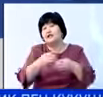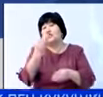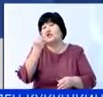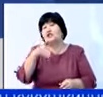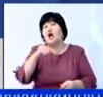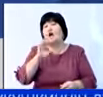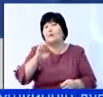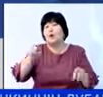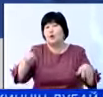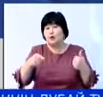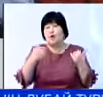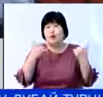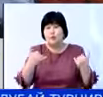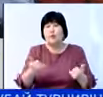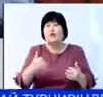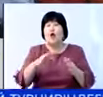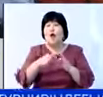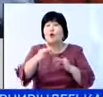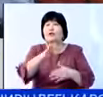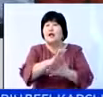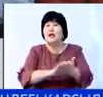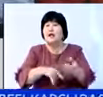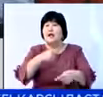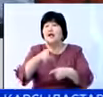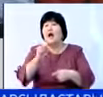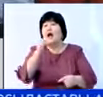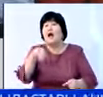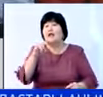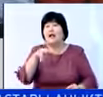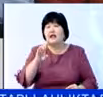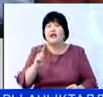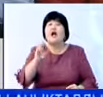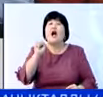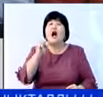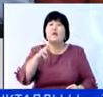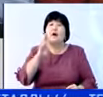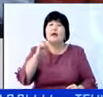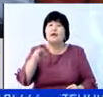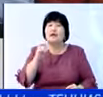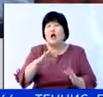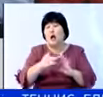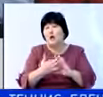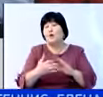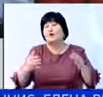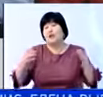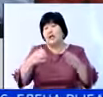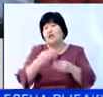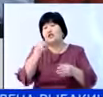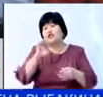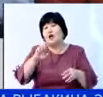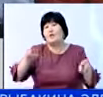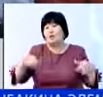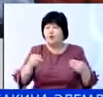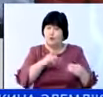Қазіргі күні бұл жұмыстарды енді ауылдарда жалғасып, қазіргі күні Айдарлы, Амангелді ауылдарында еріктілер штабы құрылып жұмыс жасап жатырмыз.